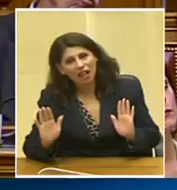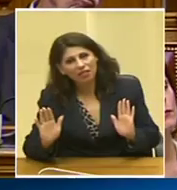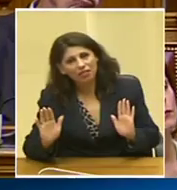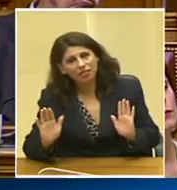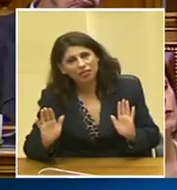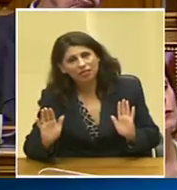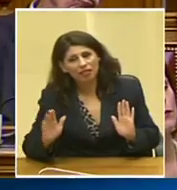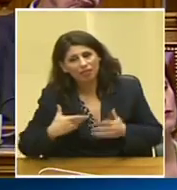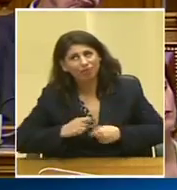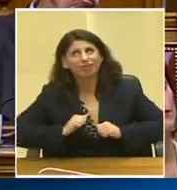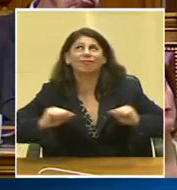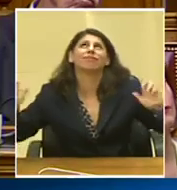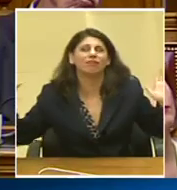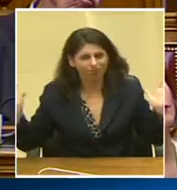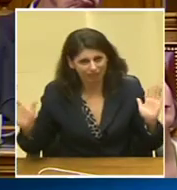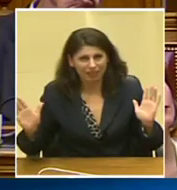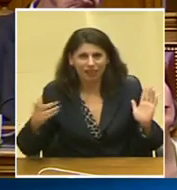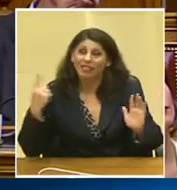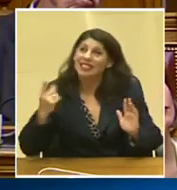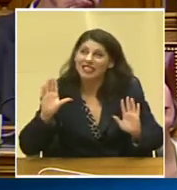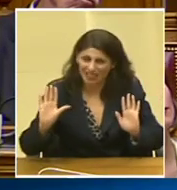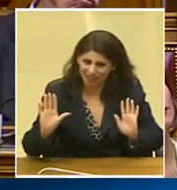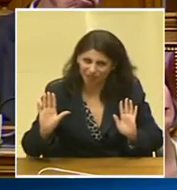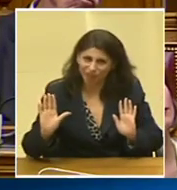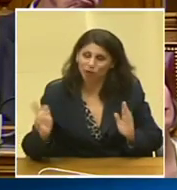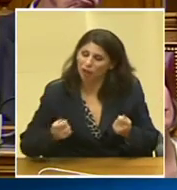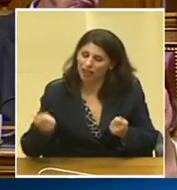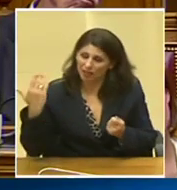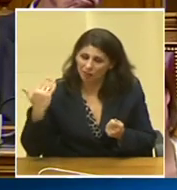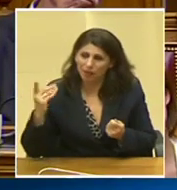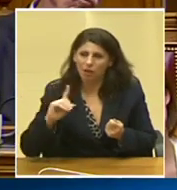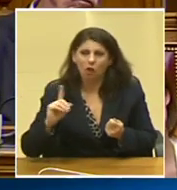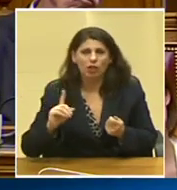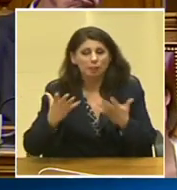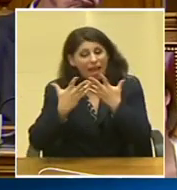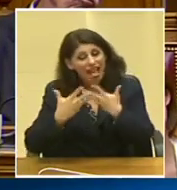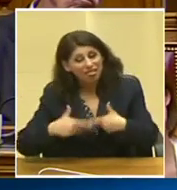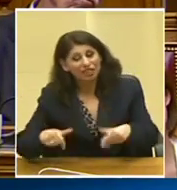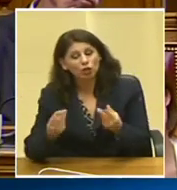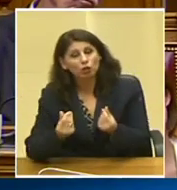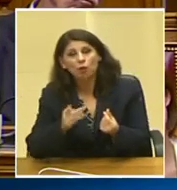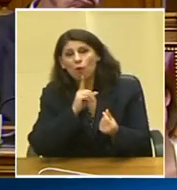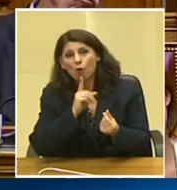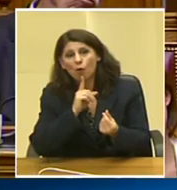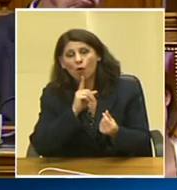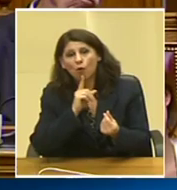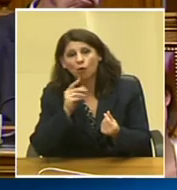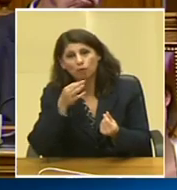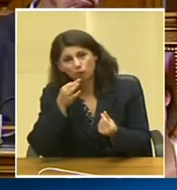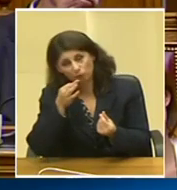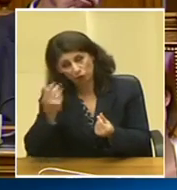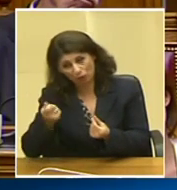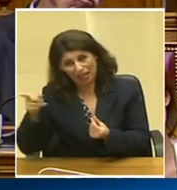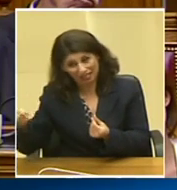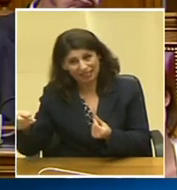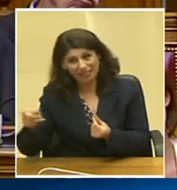ξαναβγω από τα ρούχα μου, δεν το συνηθίσω. Το έκανα πριν, όχι με θεατρικό τρόπο όπως το κάνετε εσείς, σας έχουν πει μάλλον οι επικοινωνιολόγοι, αλλά